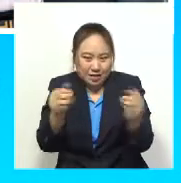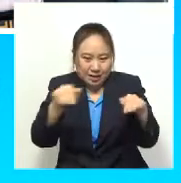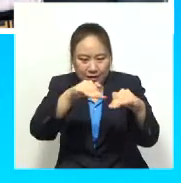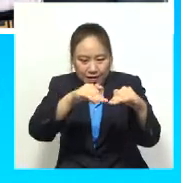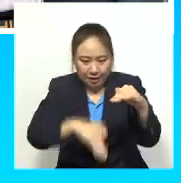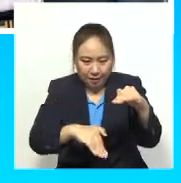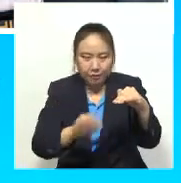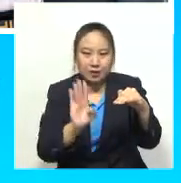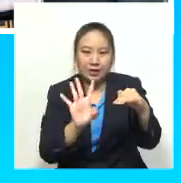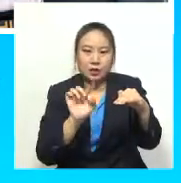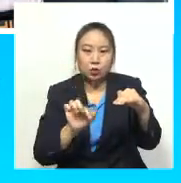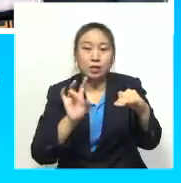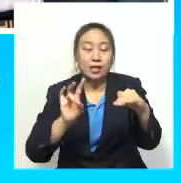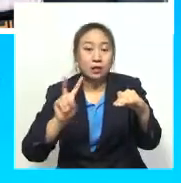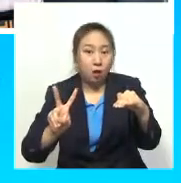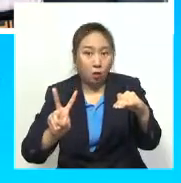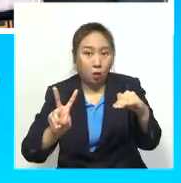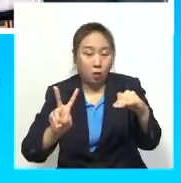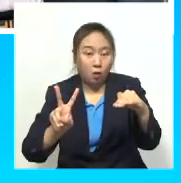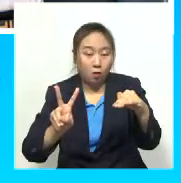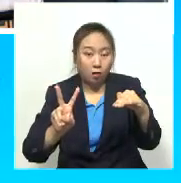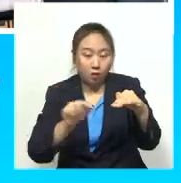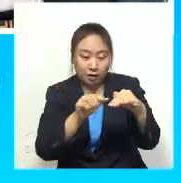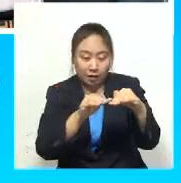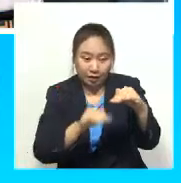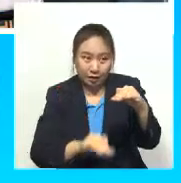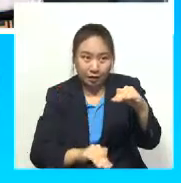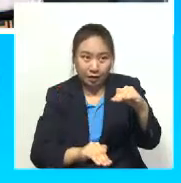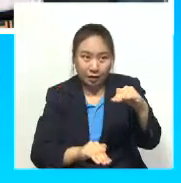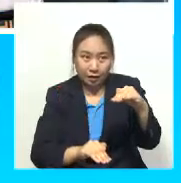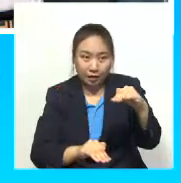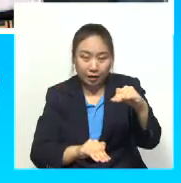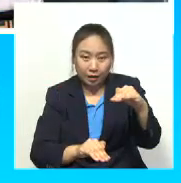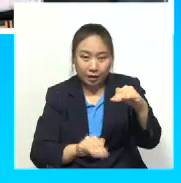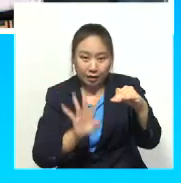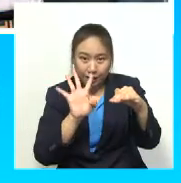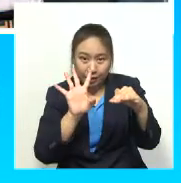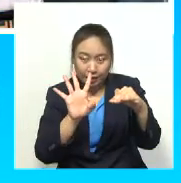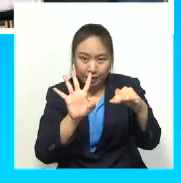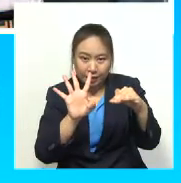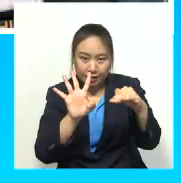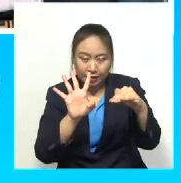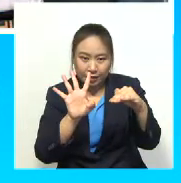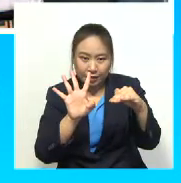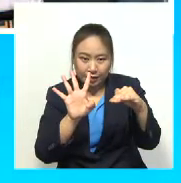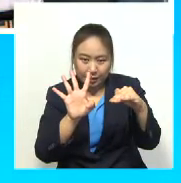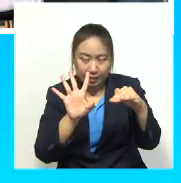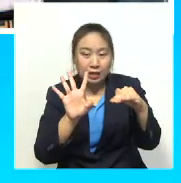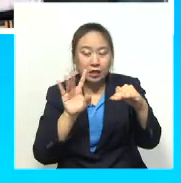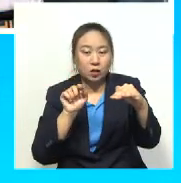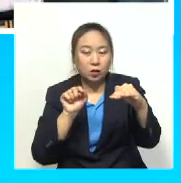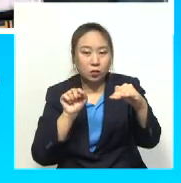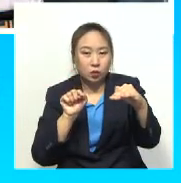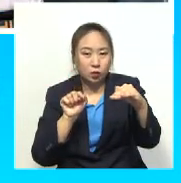าณ 4.72 เมตรครับ เท่าไหร่นะคะ ที่อำเภออะไรครับ เท่าไหร่นะคะตรงท่ายาง 4. กว่านะครับ ค่ะ ต